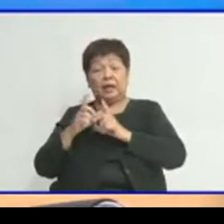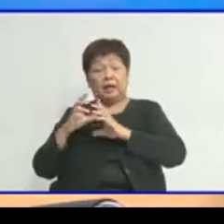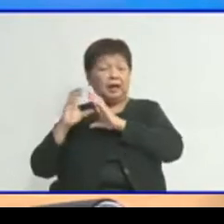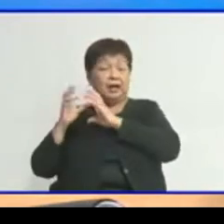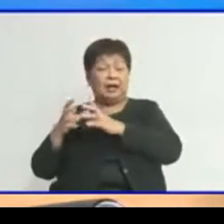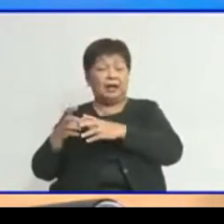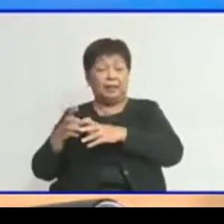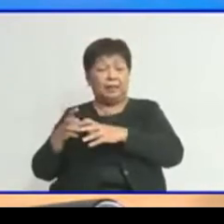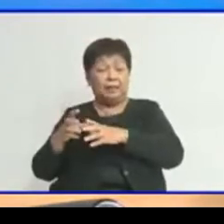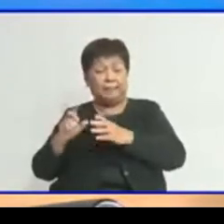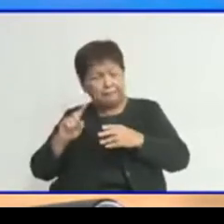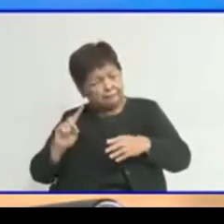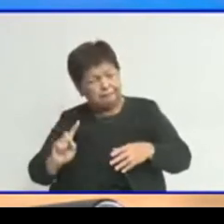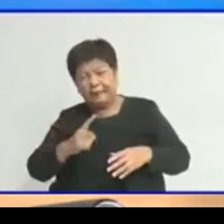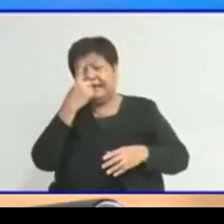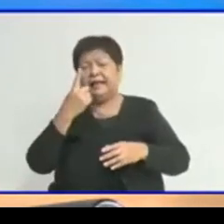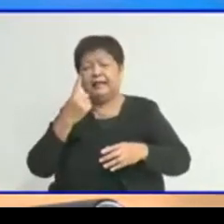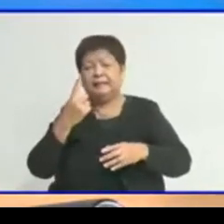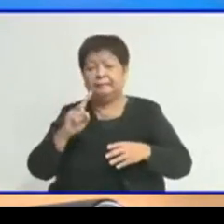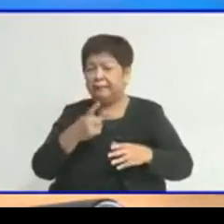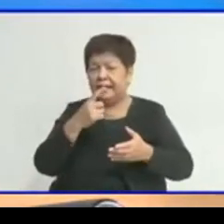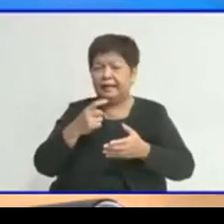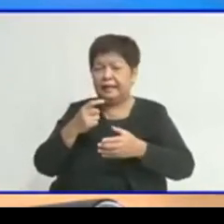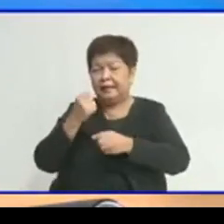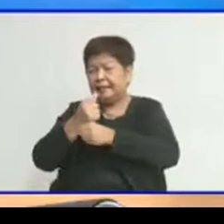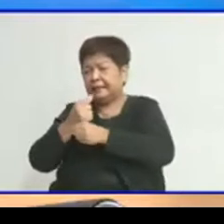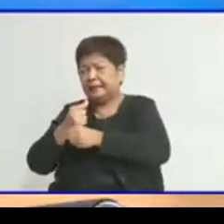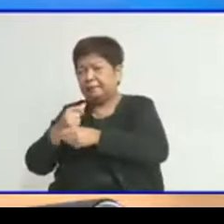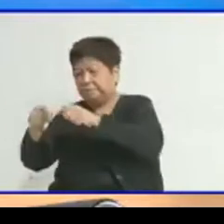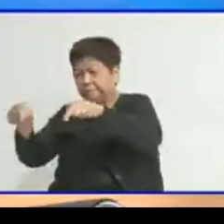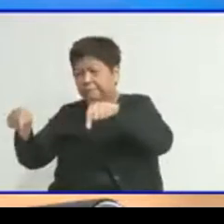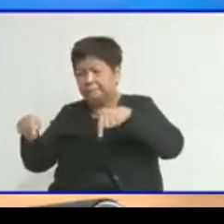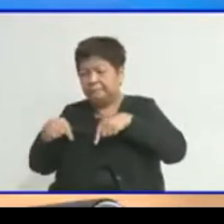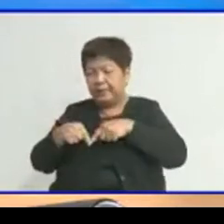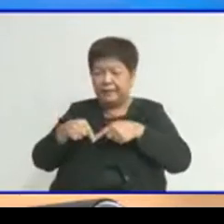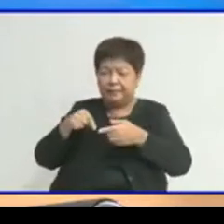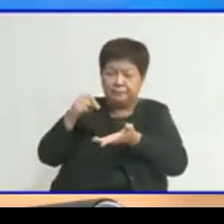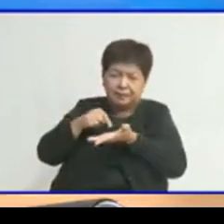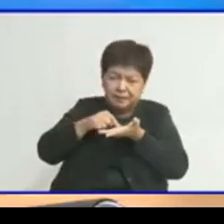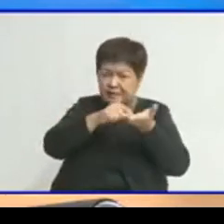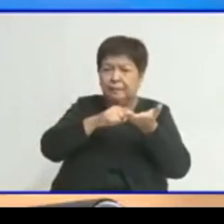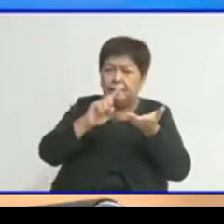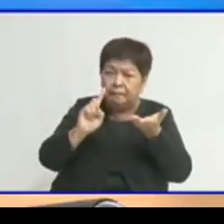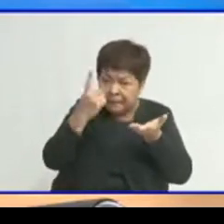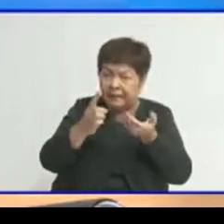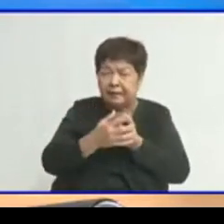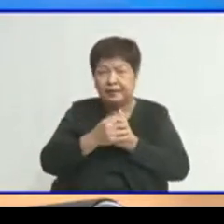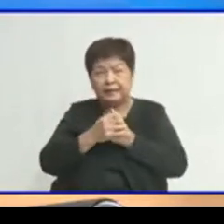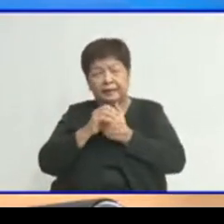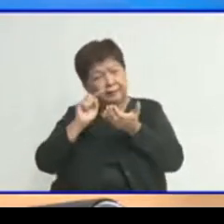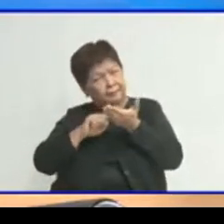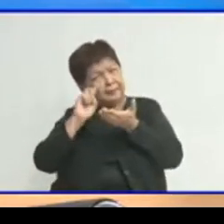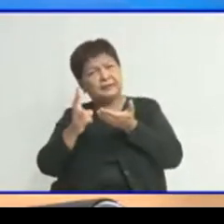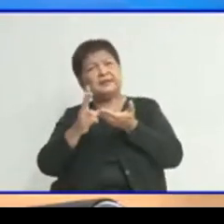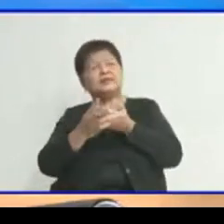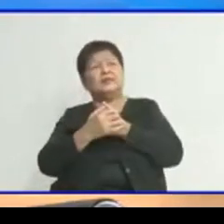านะของ UNHCR มาประกอบกันเพื่อประโยชน์ในการพิจารณาให้รุนแรงยิ่งขึ้น and in order to accelerate the decision and the